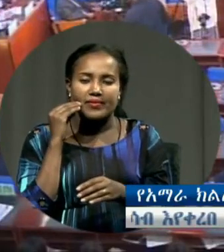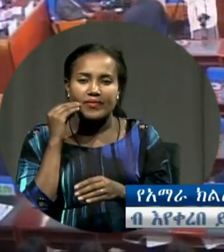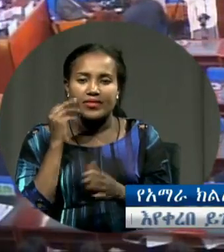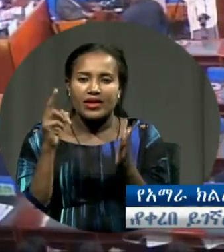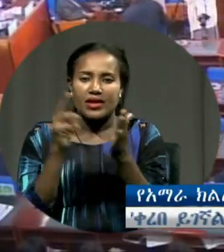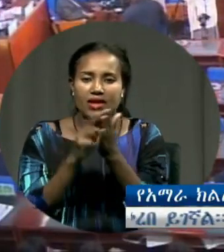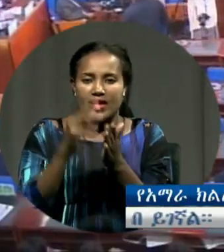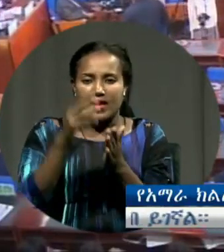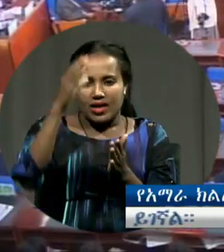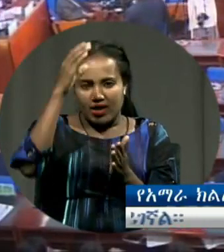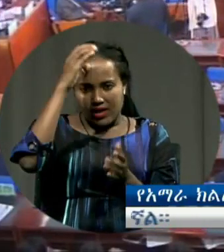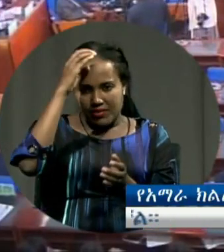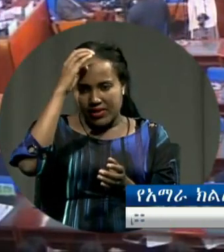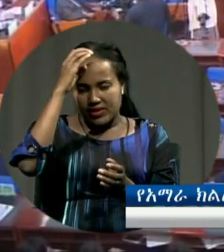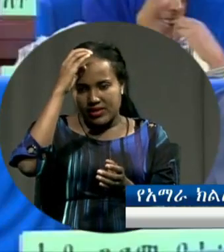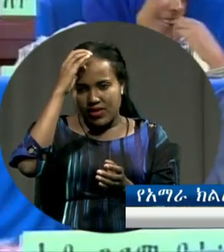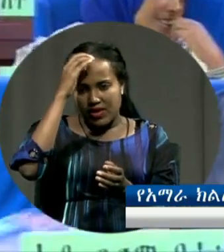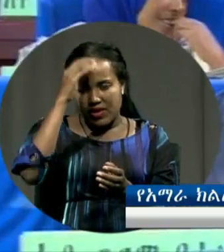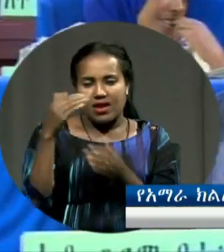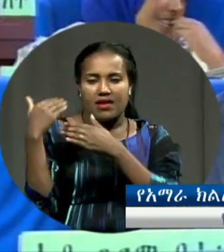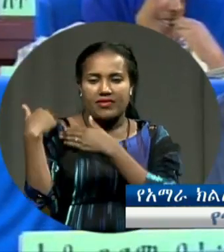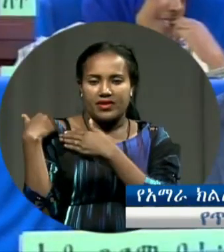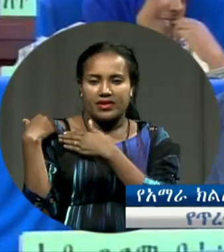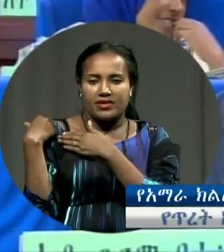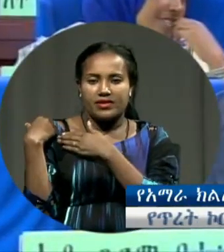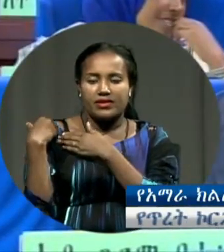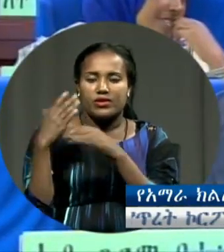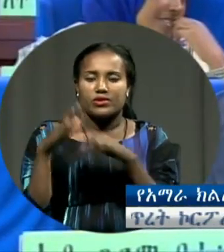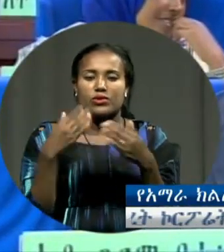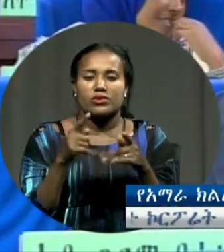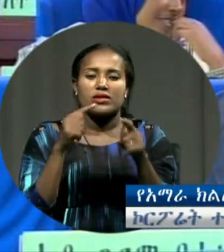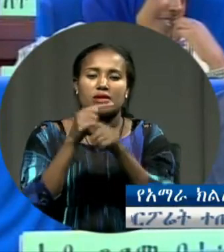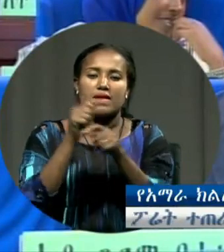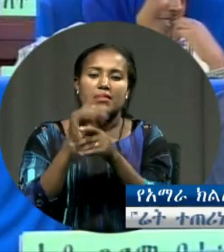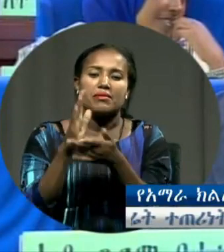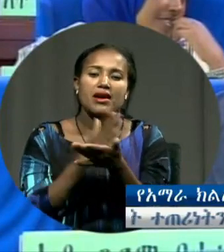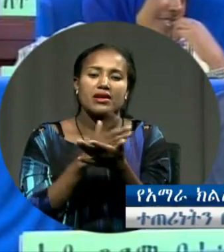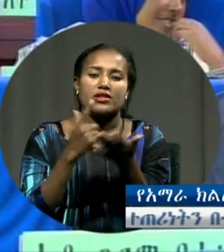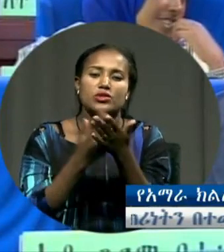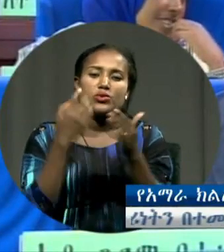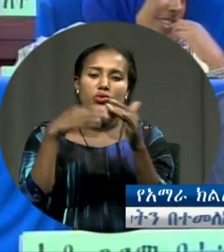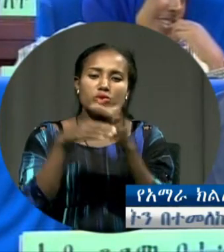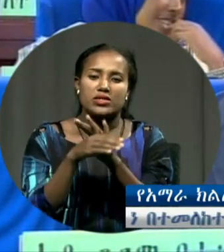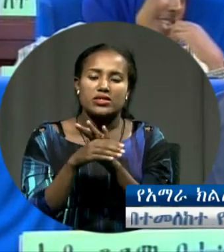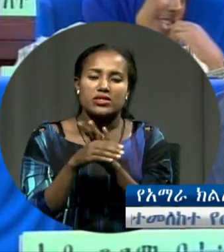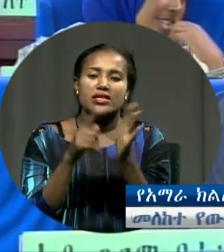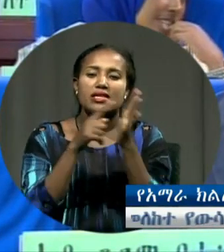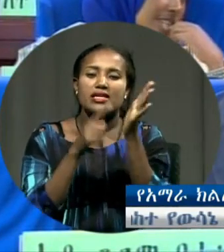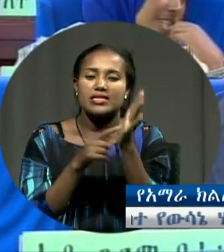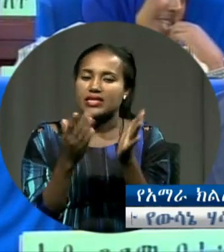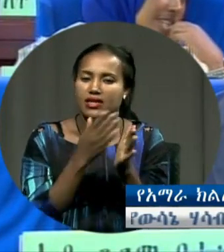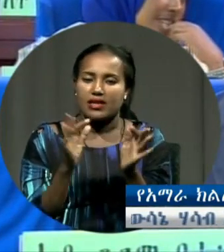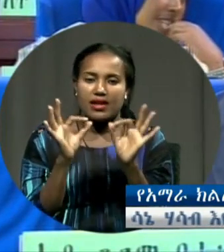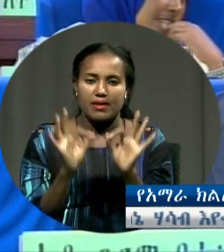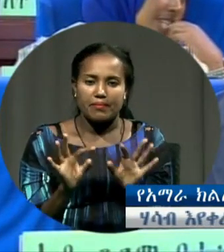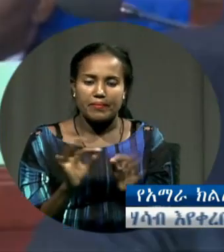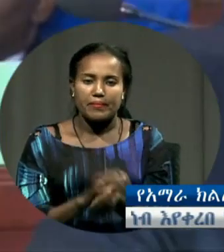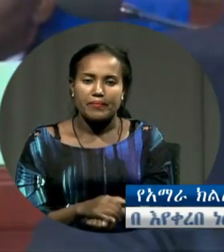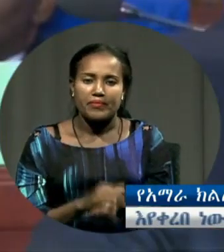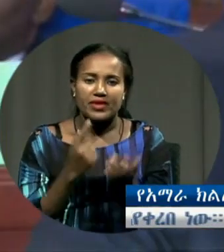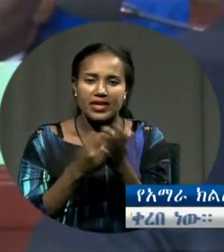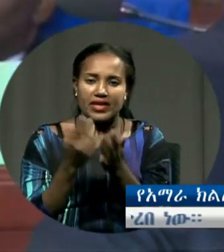ህገ መንግስታዊ ኃላፊነት ከተሰጡት ተግባራት መካከል እዚያ ውስጥ ሪፈር የተደረገ ነገር የለም።